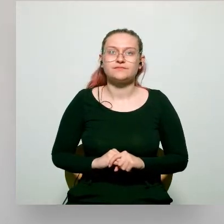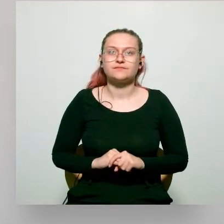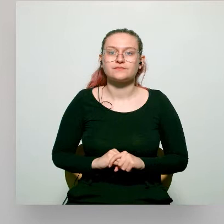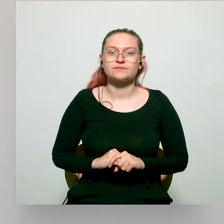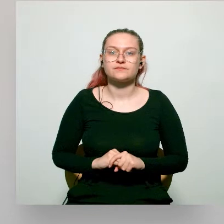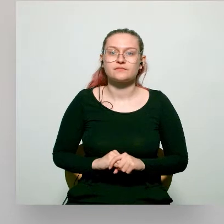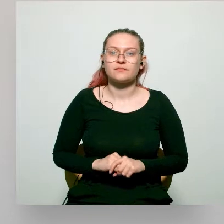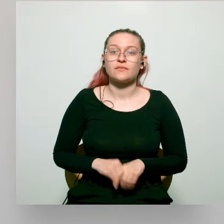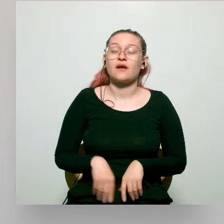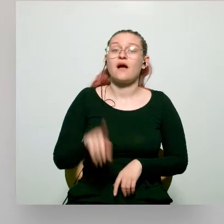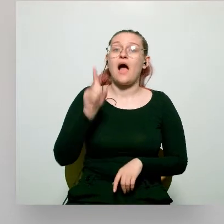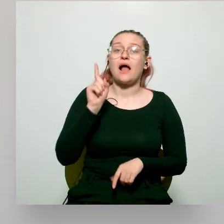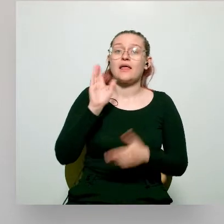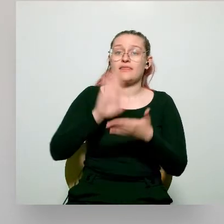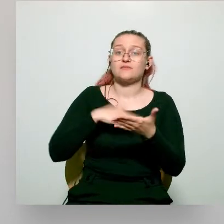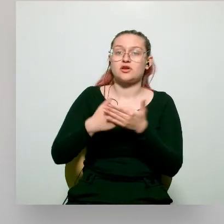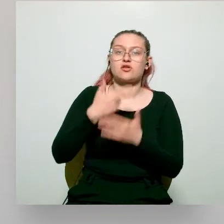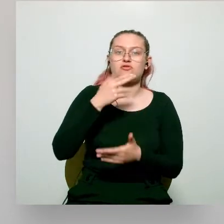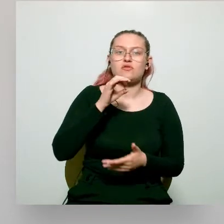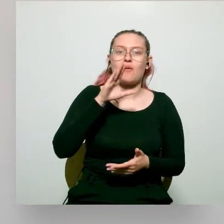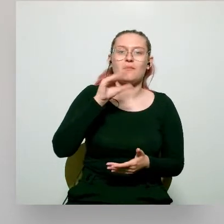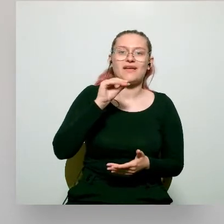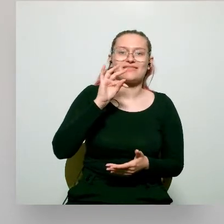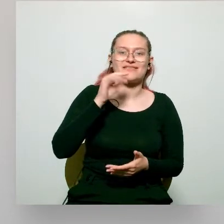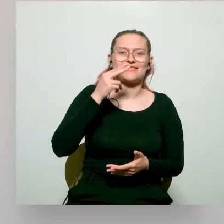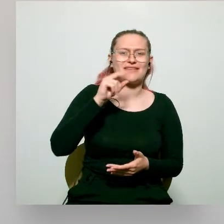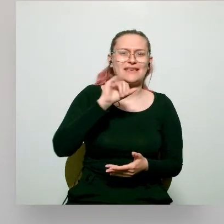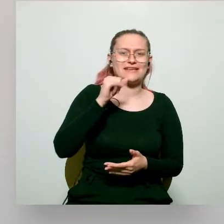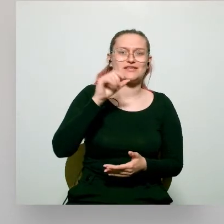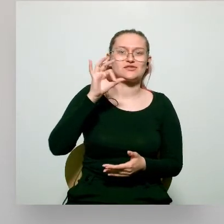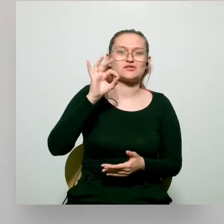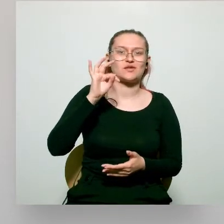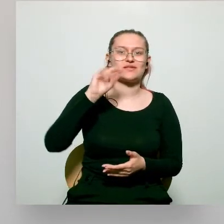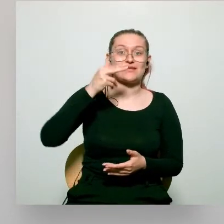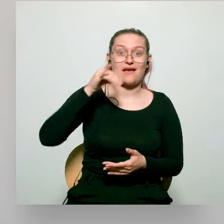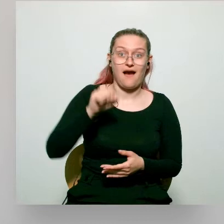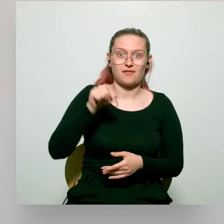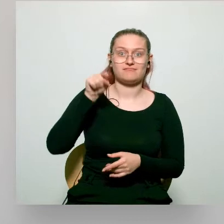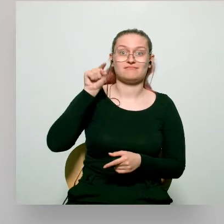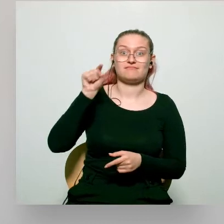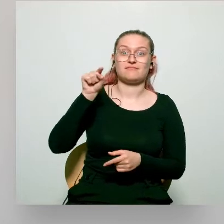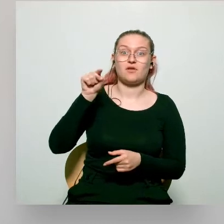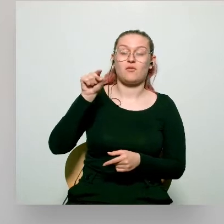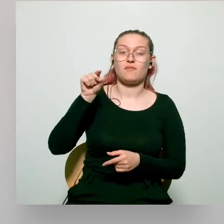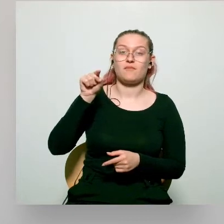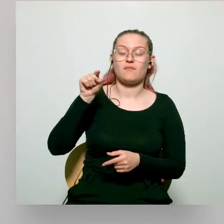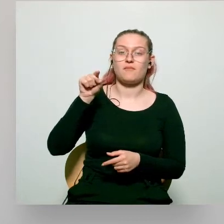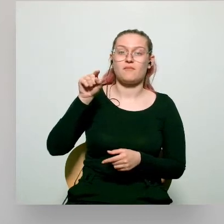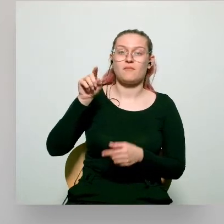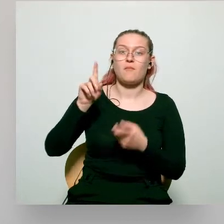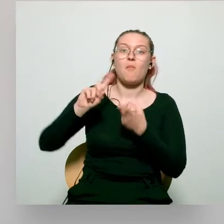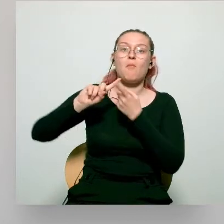Niebieskiej Sotni, prawda, po Majdanie w 2014 roku. Wcześniej też to Oksana